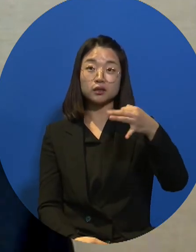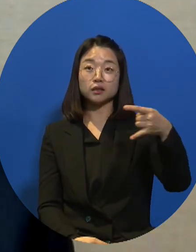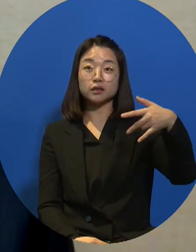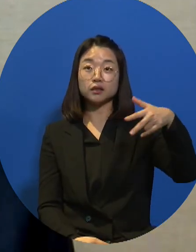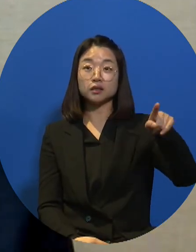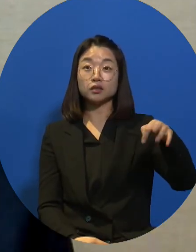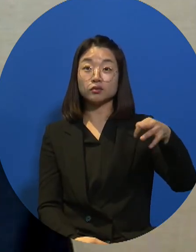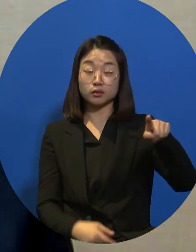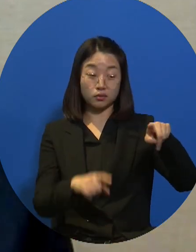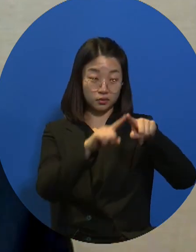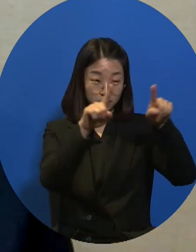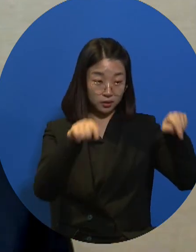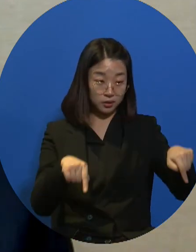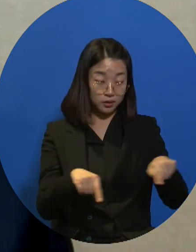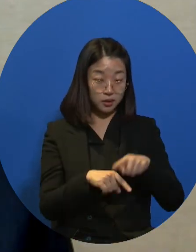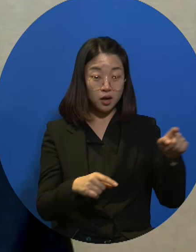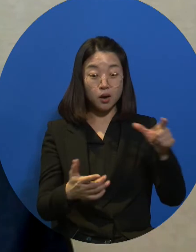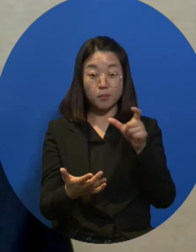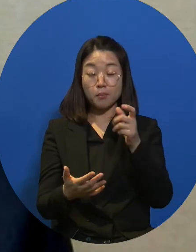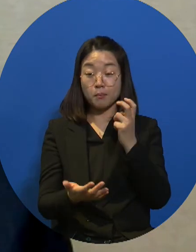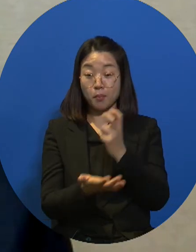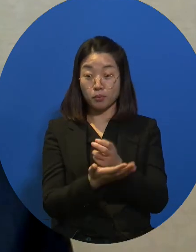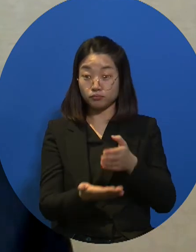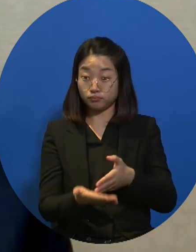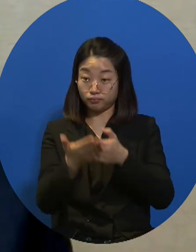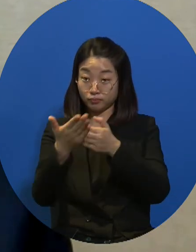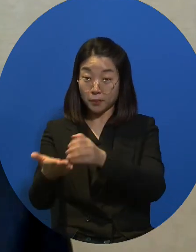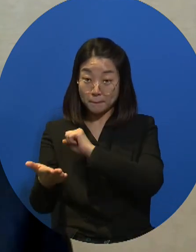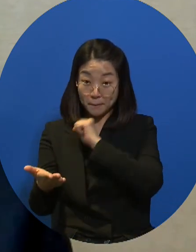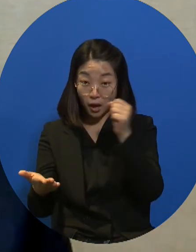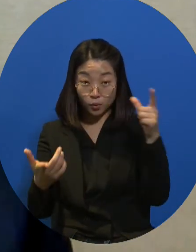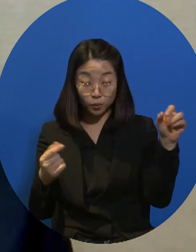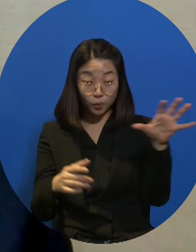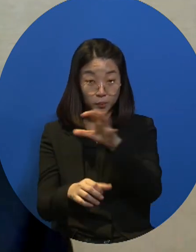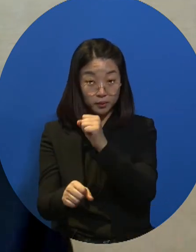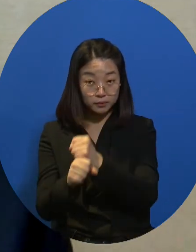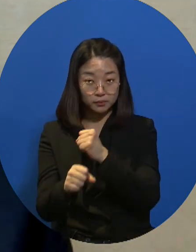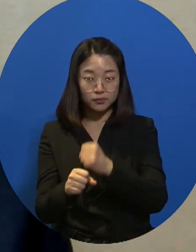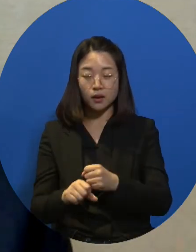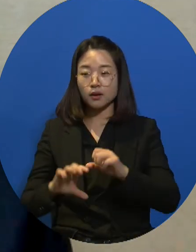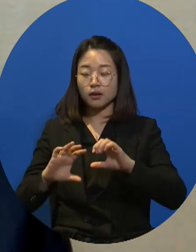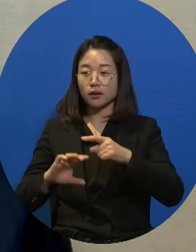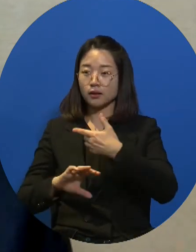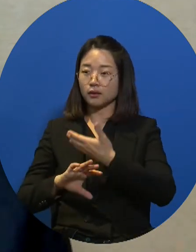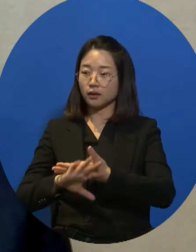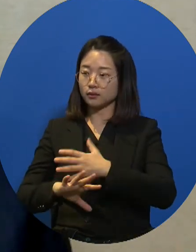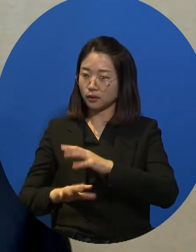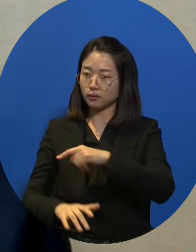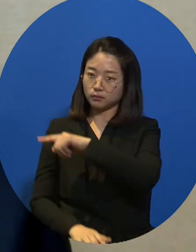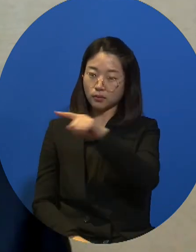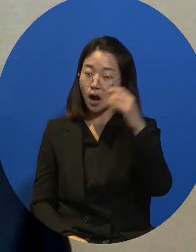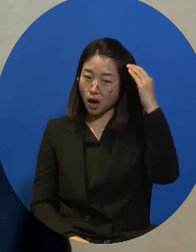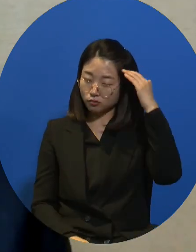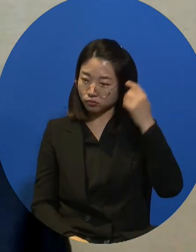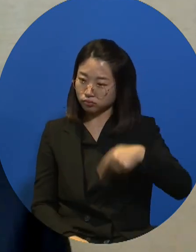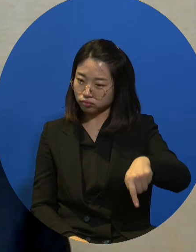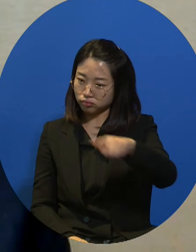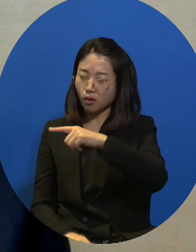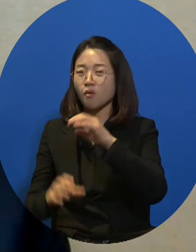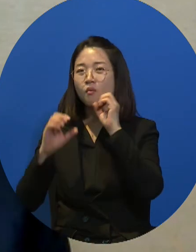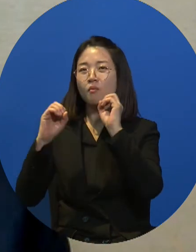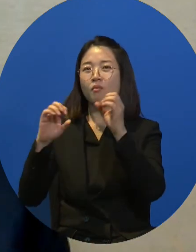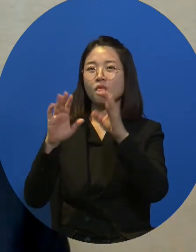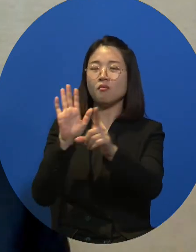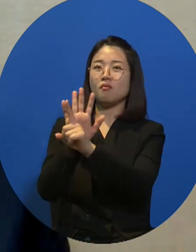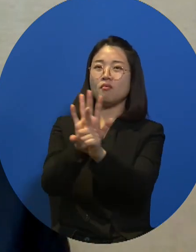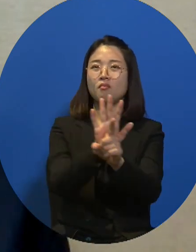기준되면은 그에 따르는 제도 변화에 따르는 그 대국민 홍보와 이게 필요하다고, 여론 형성이